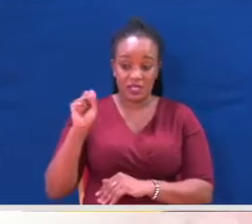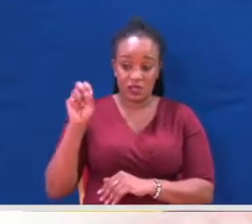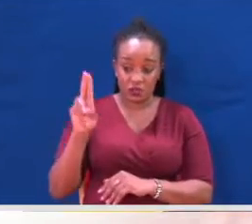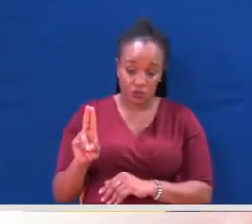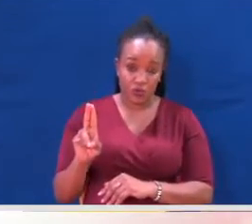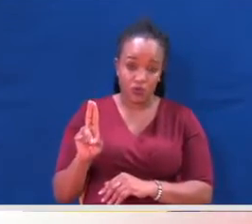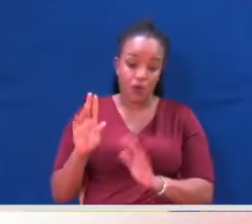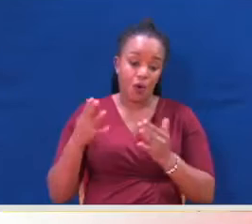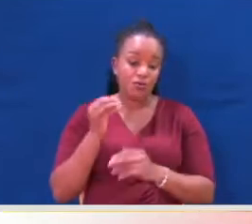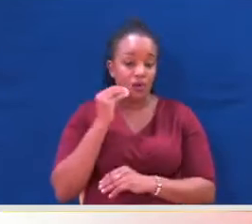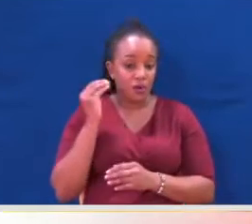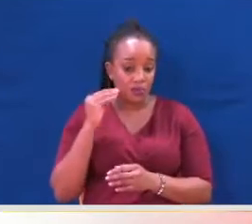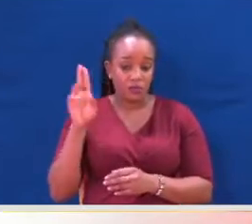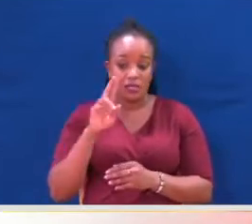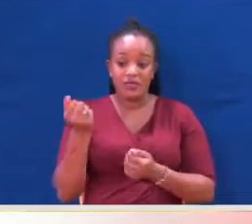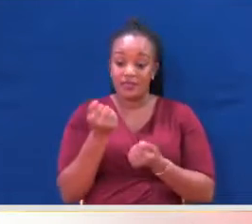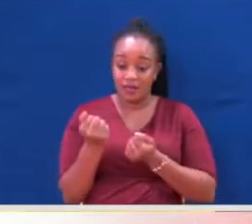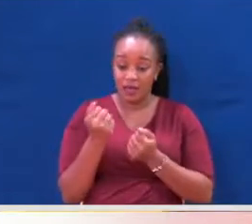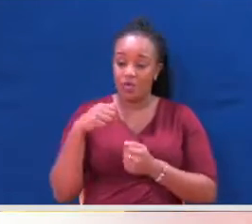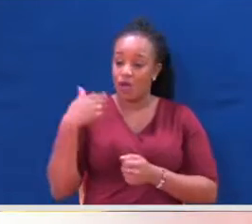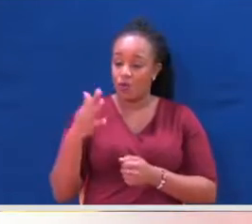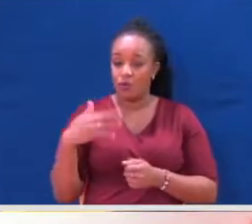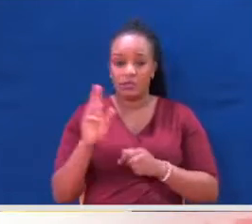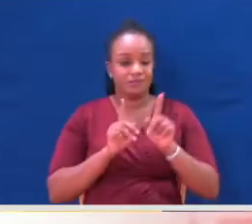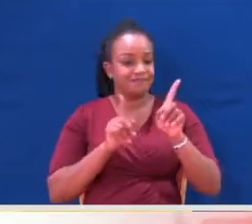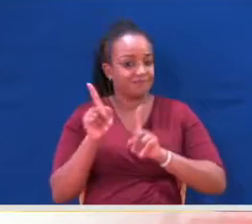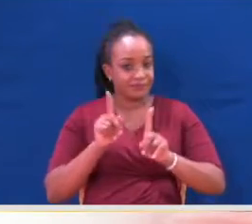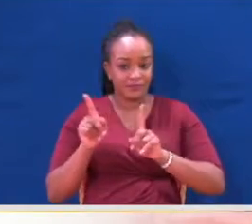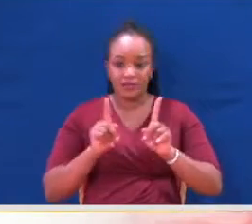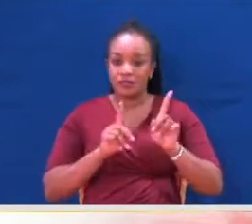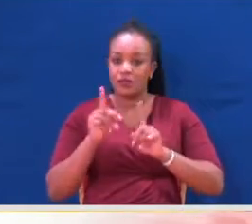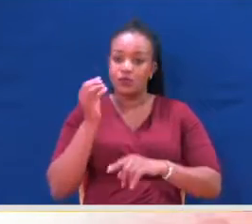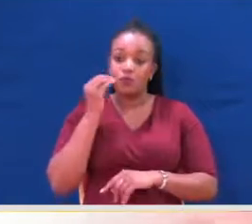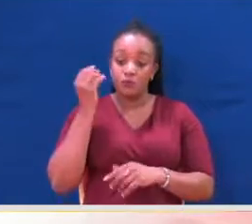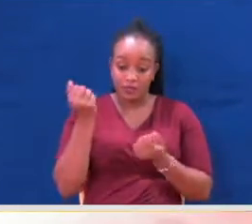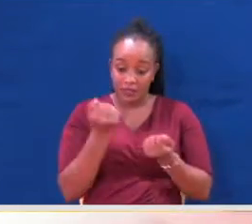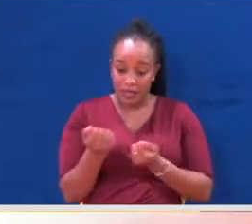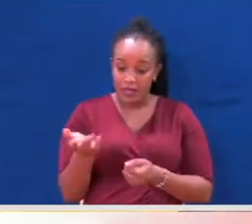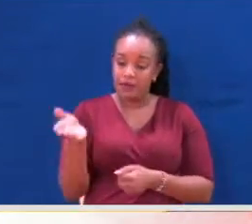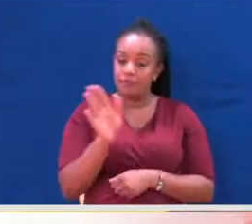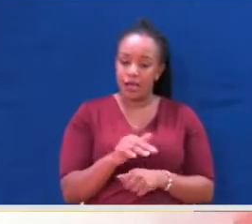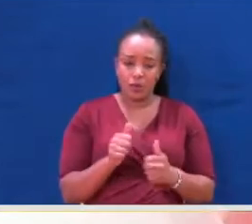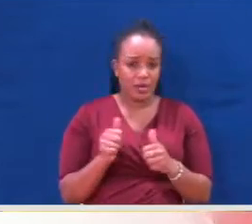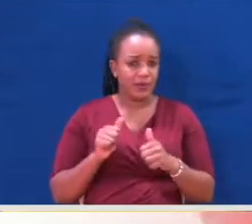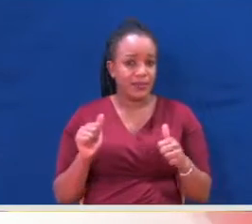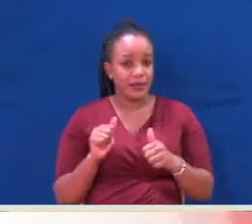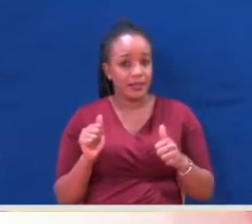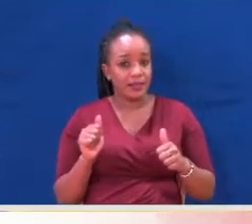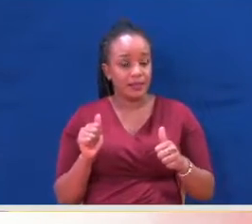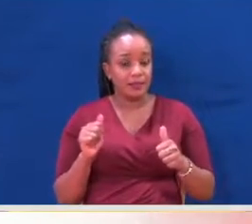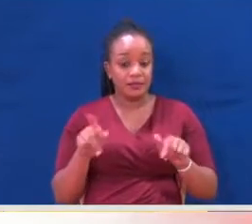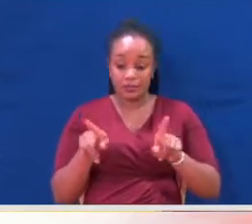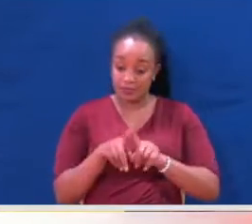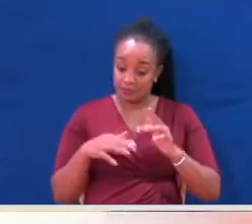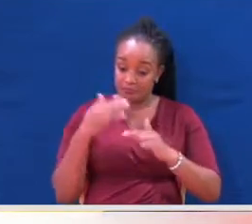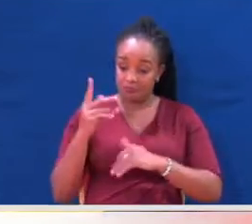nitoka kazini. Amezoea kusafiri, alikuwa anaenda nyumbani na gari, anarudi hivyo hivyo. Hata hiyo siku, the next day sasa